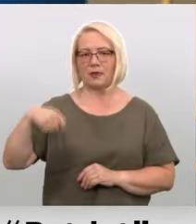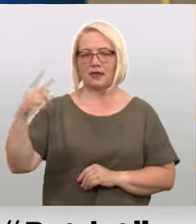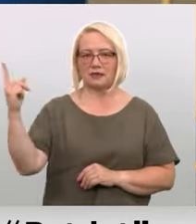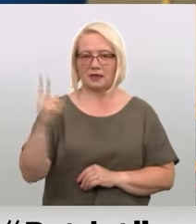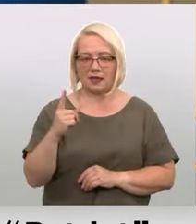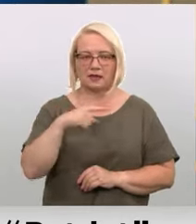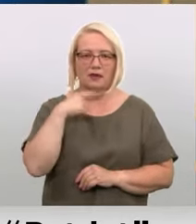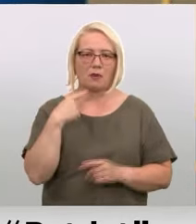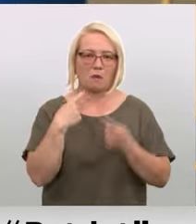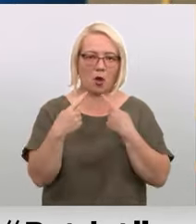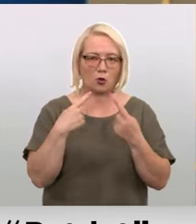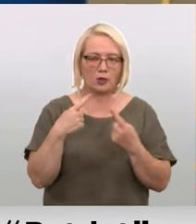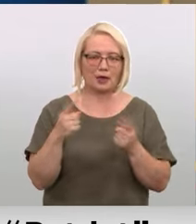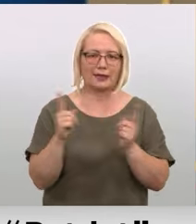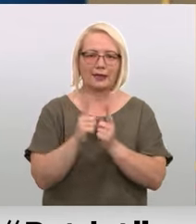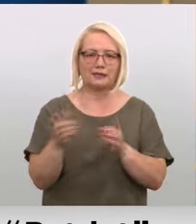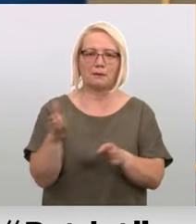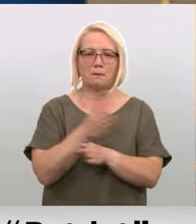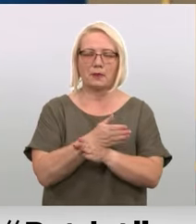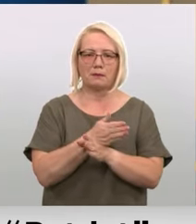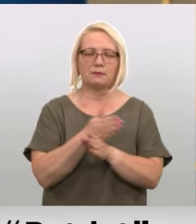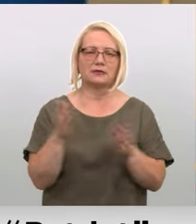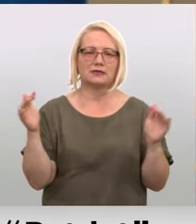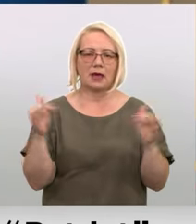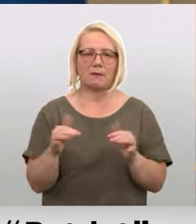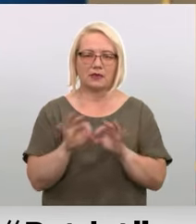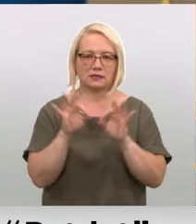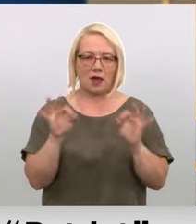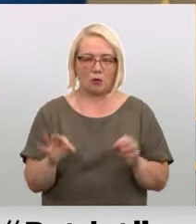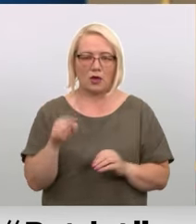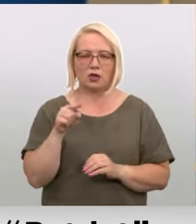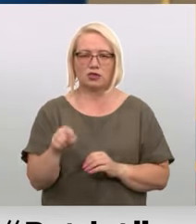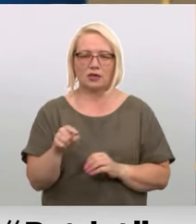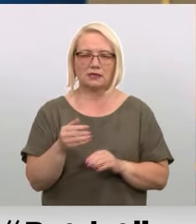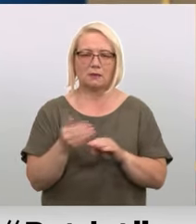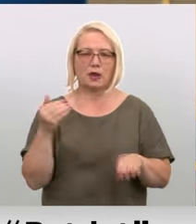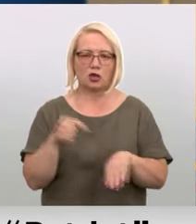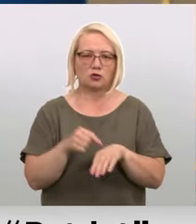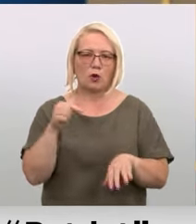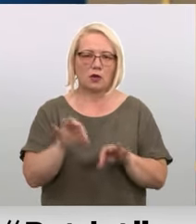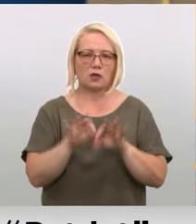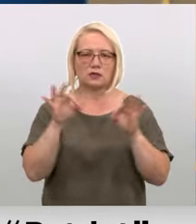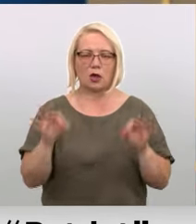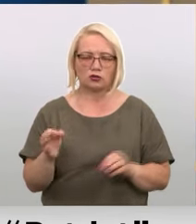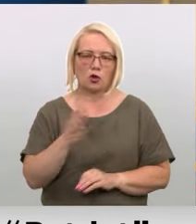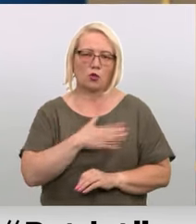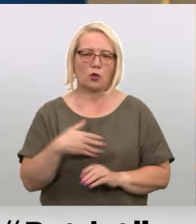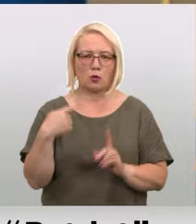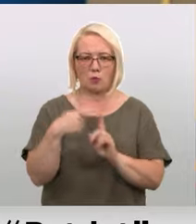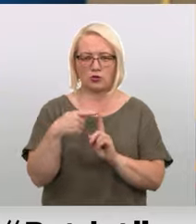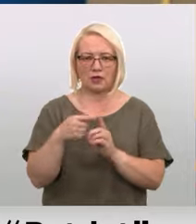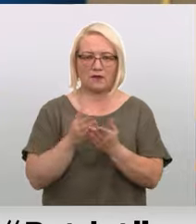viņu aprunāties īsi pirms samita sākuma. Un jāteic, ka samita šīs priekšnojautas ir iesākušās uz tāds ļoti pozitīvas